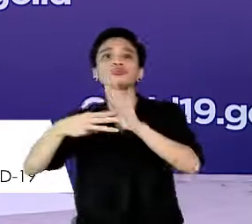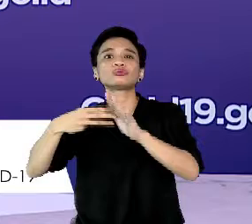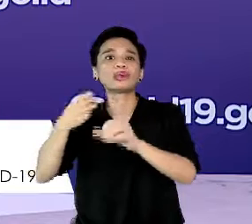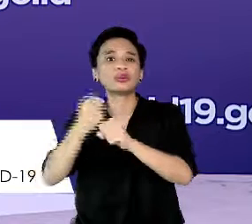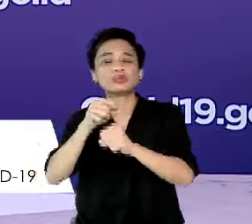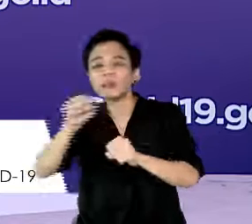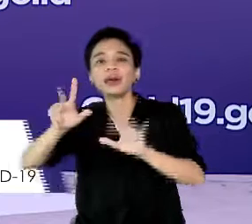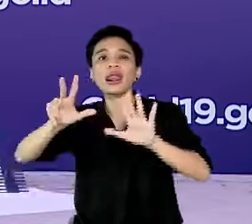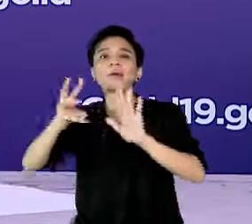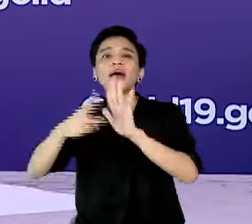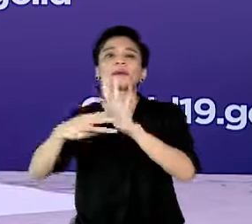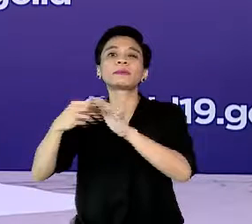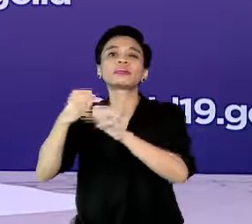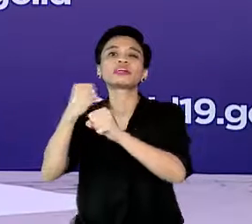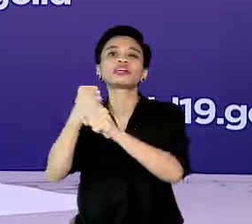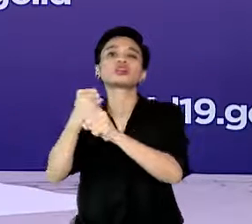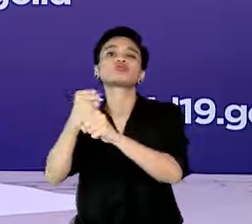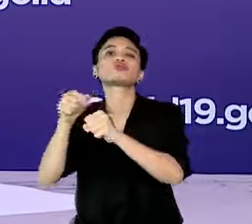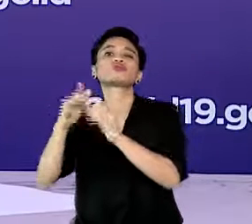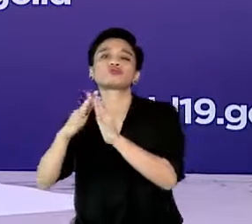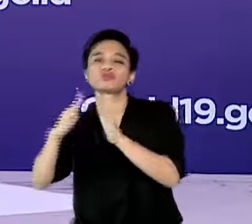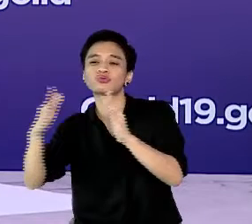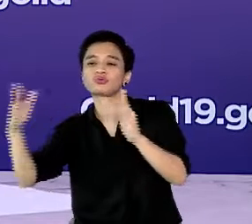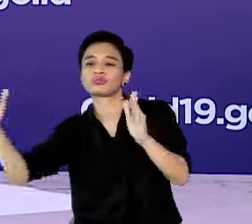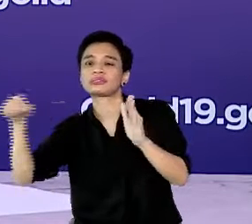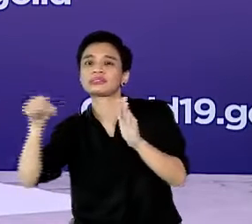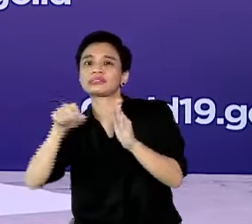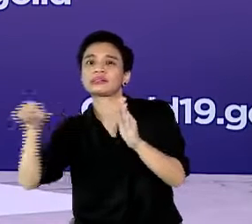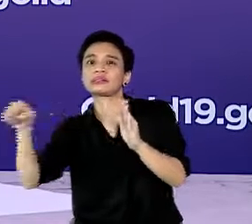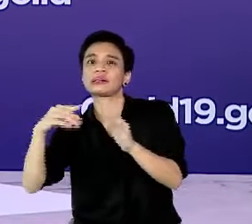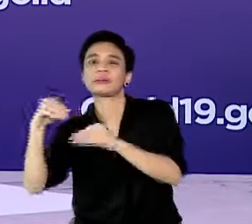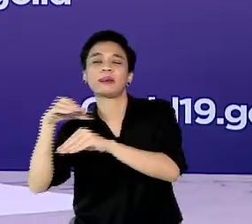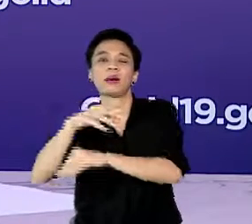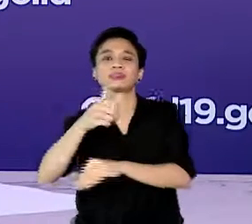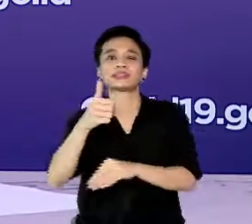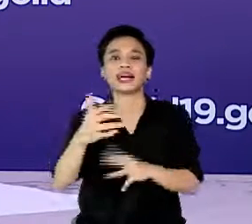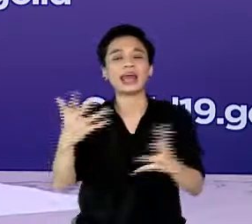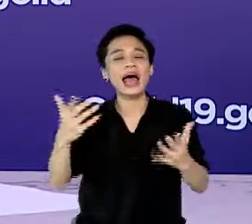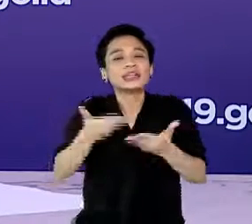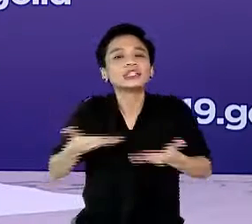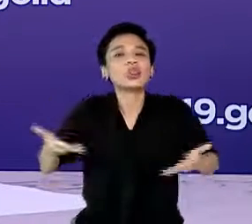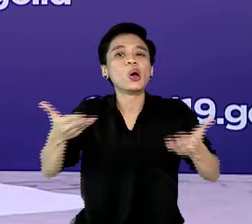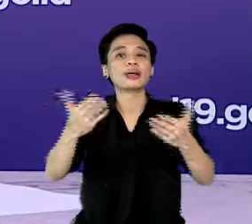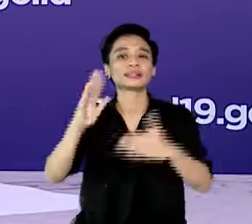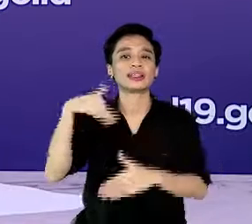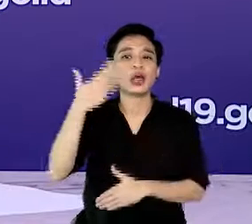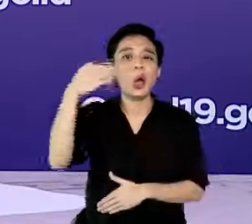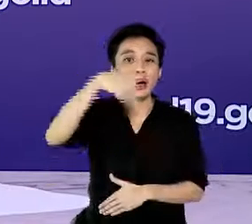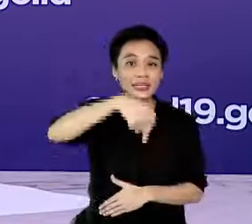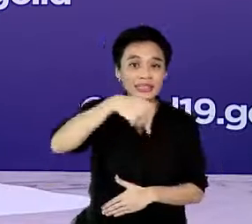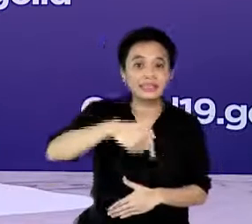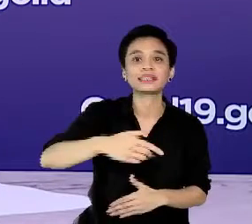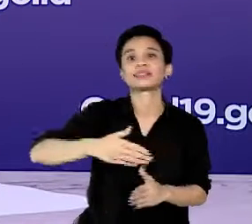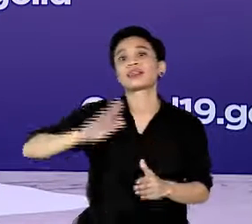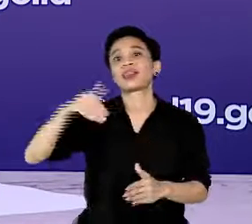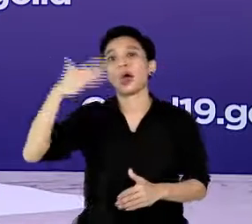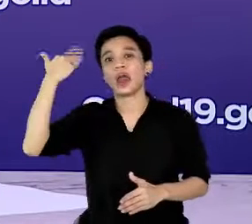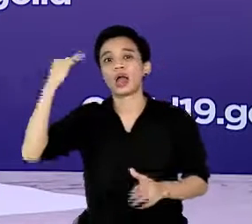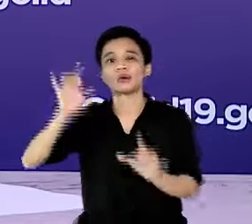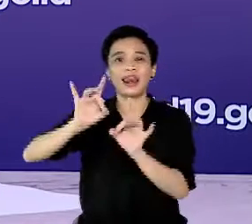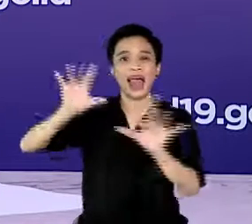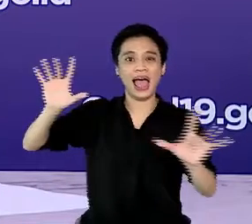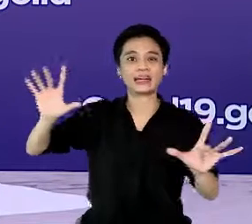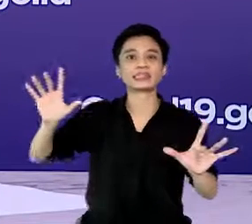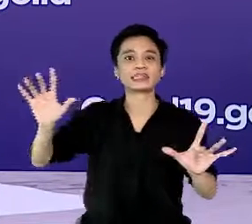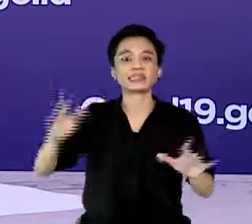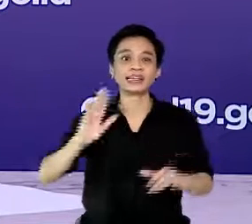8 Minggu tentunya keadaan hati tahun ini jelas berbeda dengan keadaan di tahun lalu di tahun